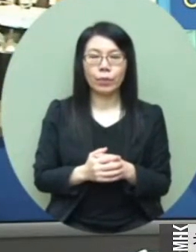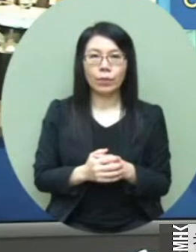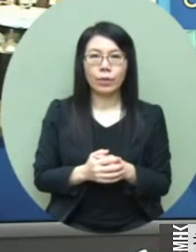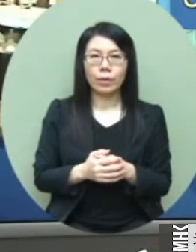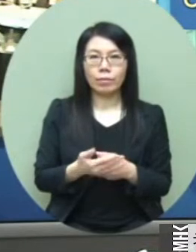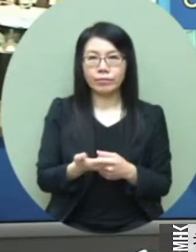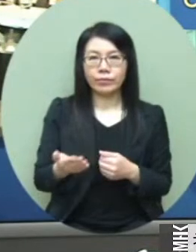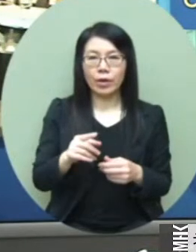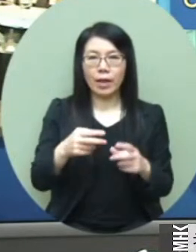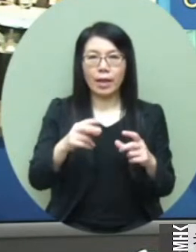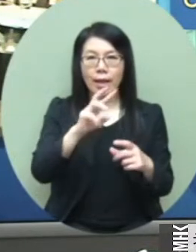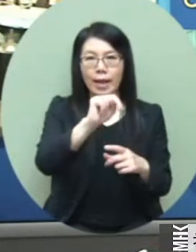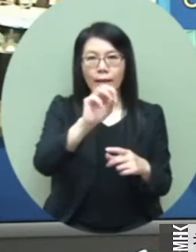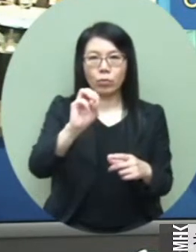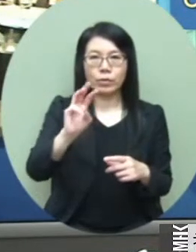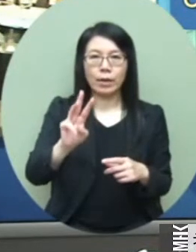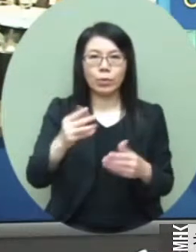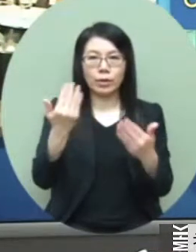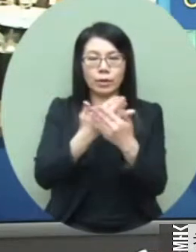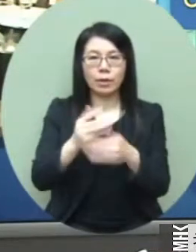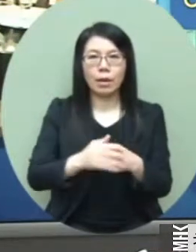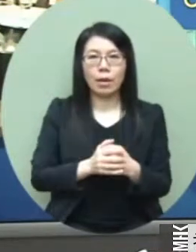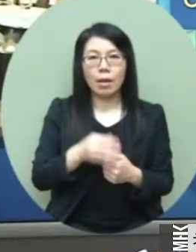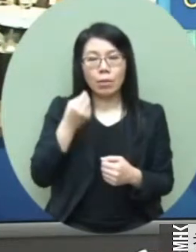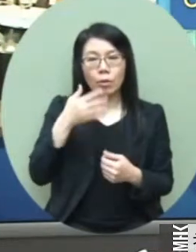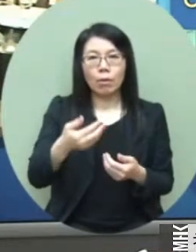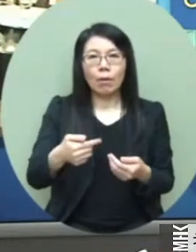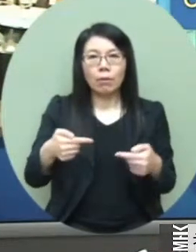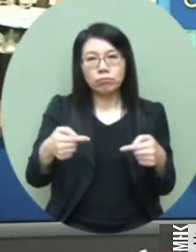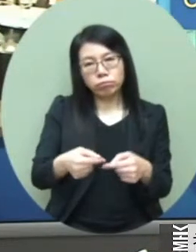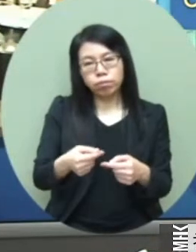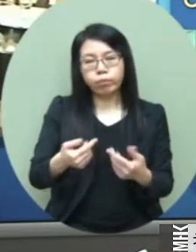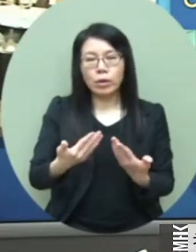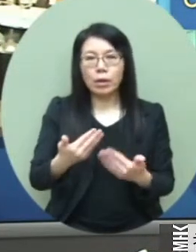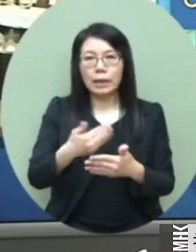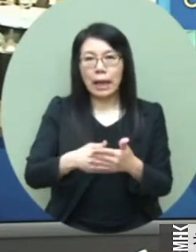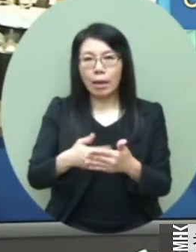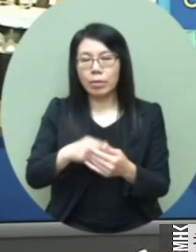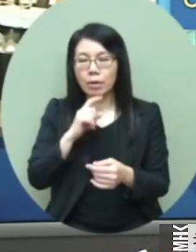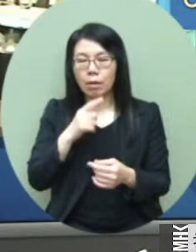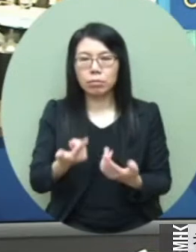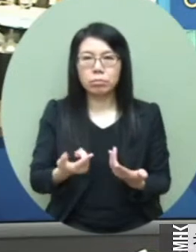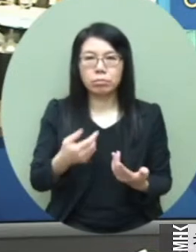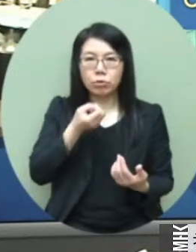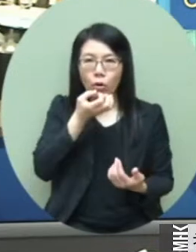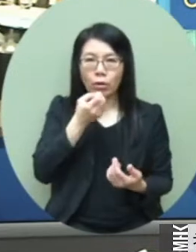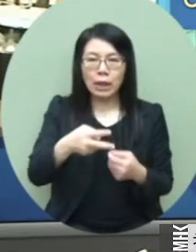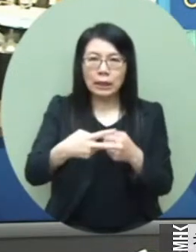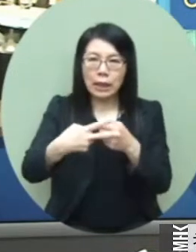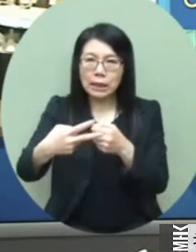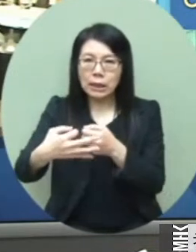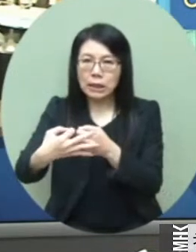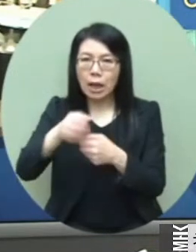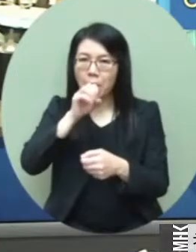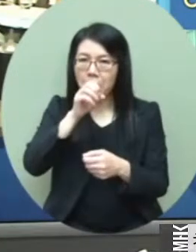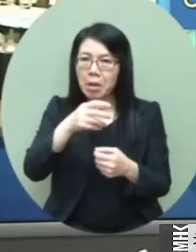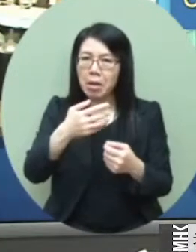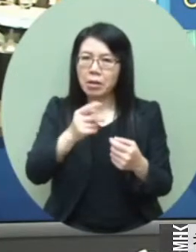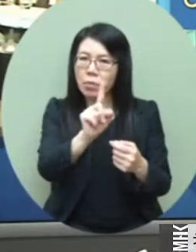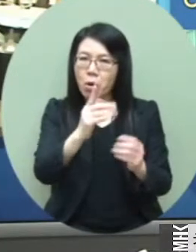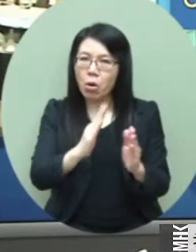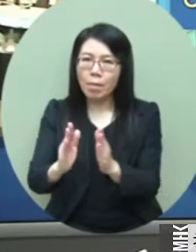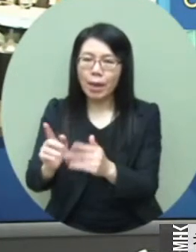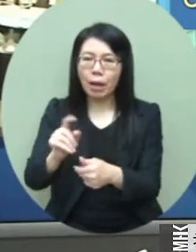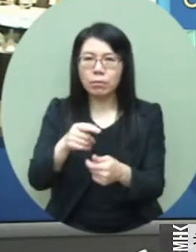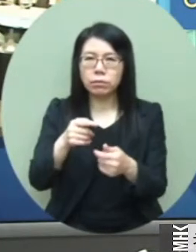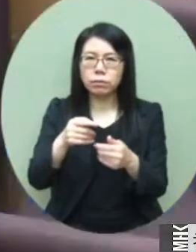係3位好 Now TV 嘅，首先想問翻放寬措施嗰度啦。我見今日咧都冇提到第2階段同第3階段啦。其實嗰個路